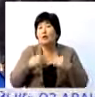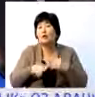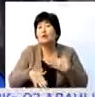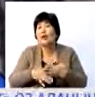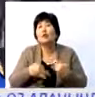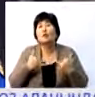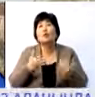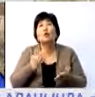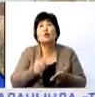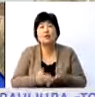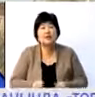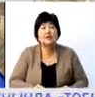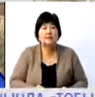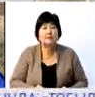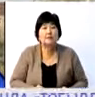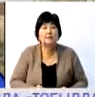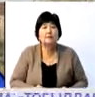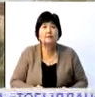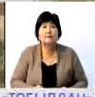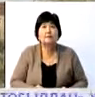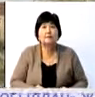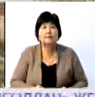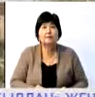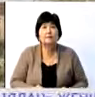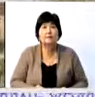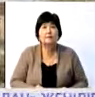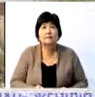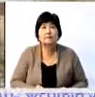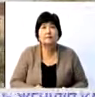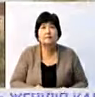қайырымдылық көмек көрсетілген. Нұрбибі Елубайқызы, Иса Шариф, Қанат Махамбетов, Қызылорда телеарнасы.